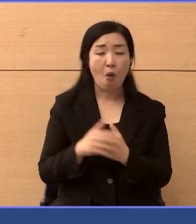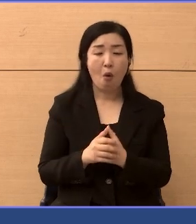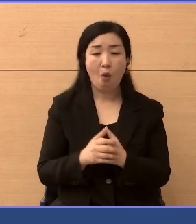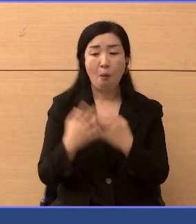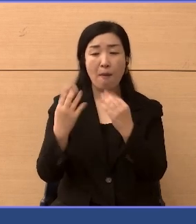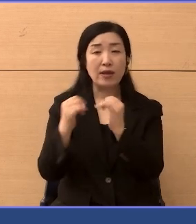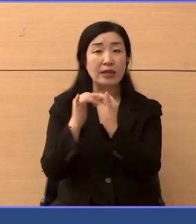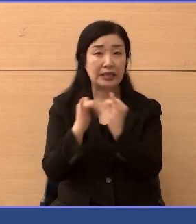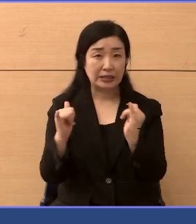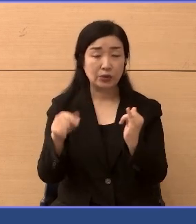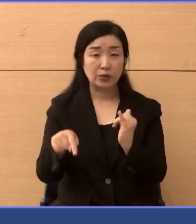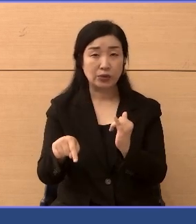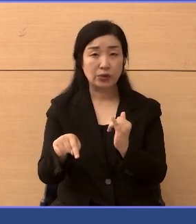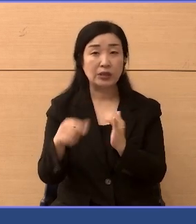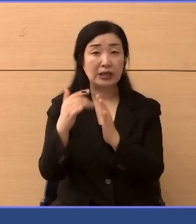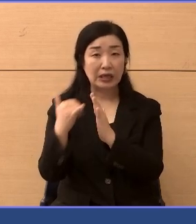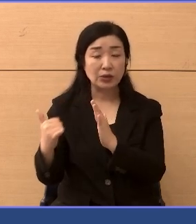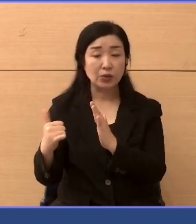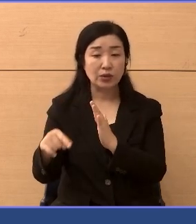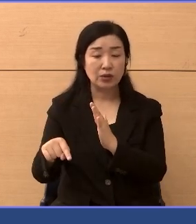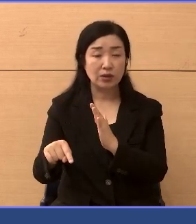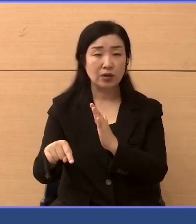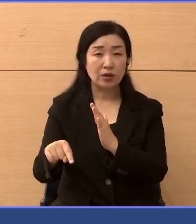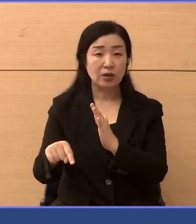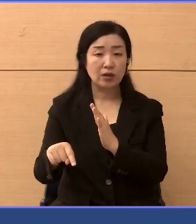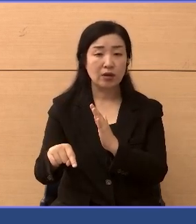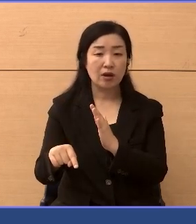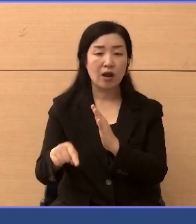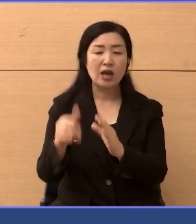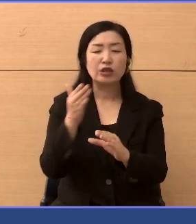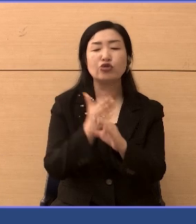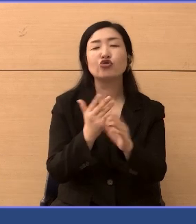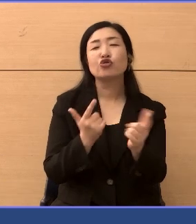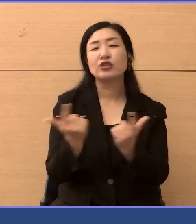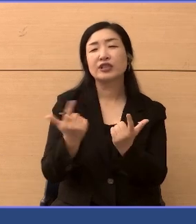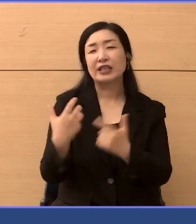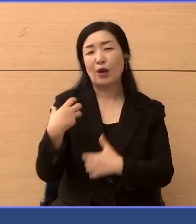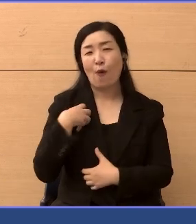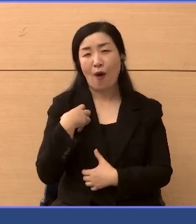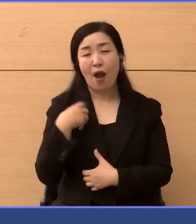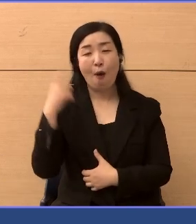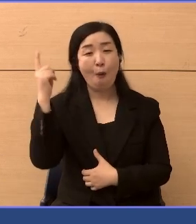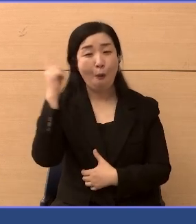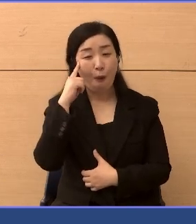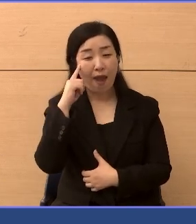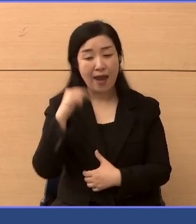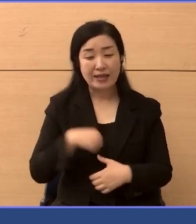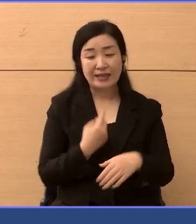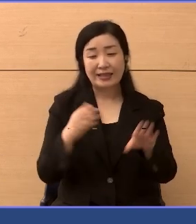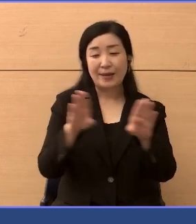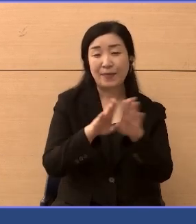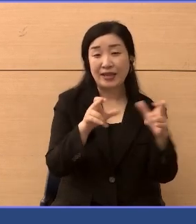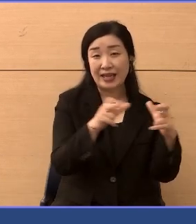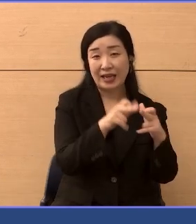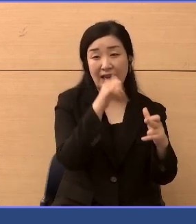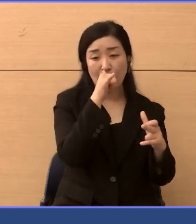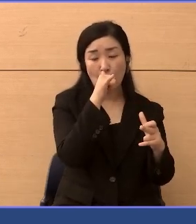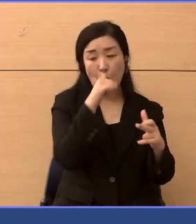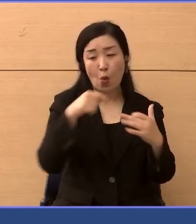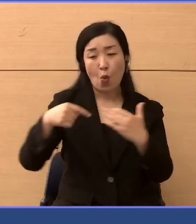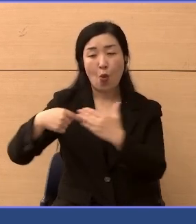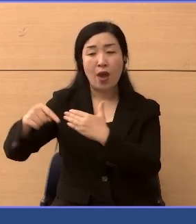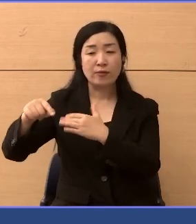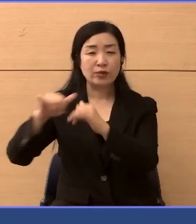the 가족분들이 intermediaries between individuals 일종의 with 중개자 ASD 역할을 해줍니다. and the outside ASD를 world. 가진 They are 사람과 able to 외부 explain